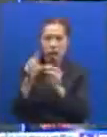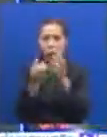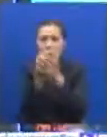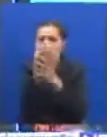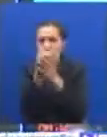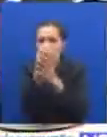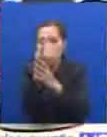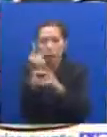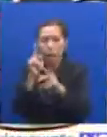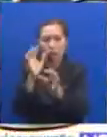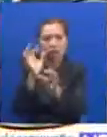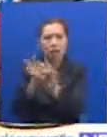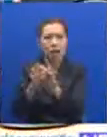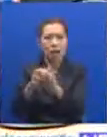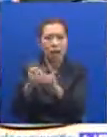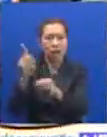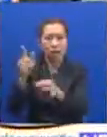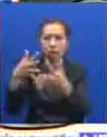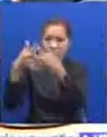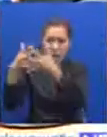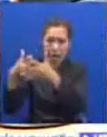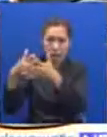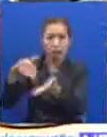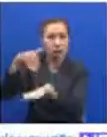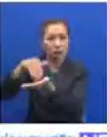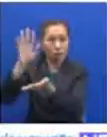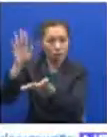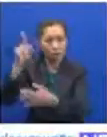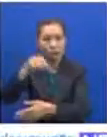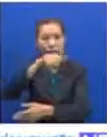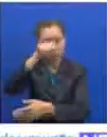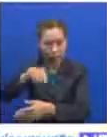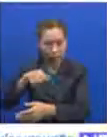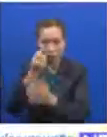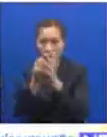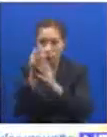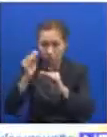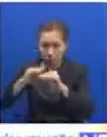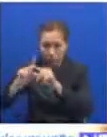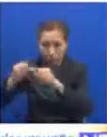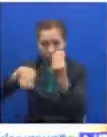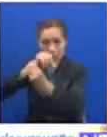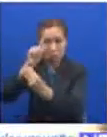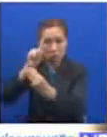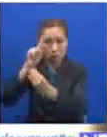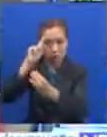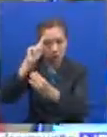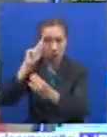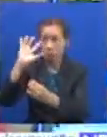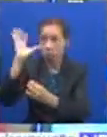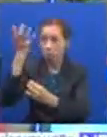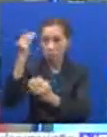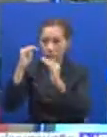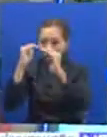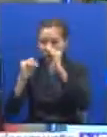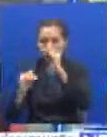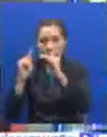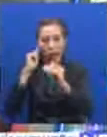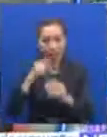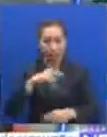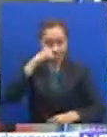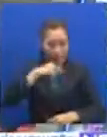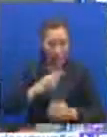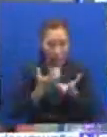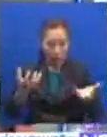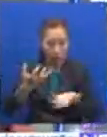กเบี้ยของธนาคารกลางสหรัฐและอังกฤษเศรษฐกิจโลกขยายตัวต่ำกว่าที่คาดส่งผลกระทบต่อภาคการส่งออกของไท